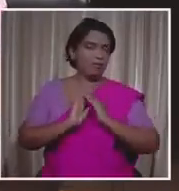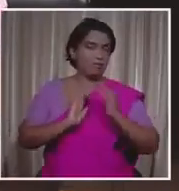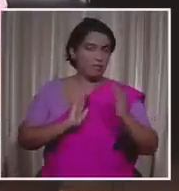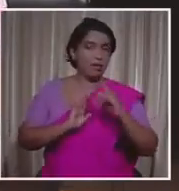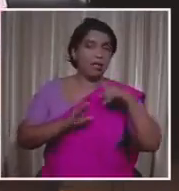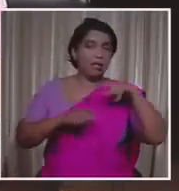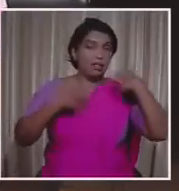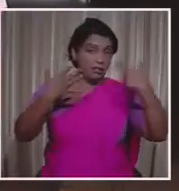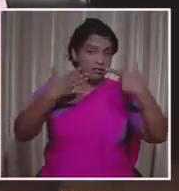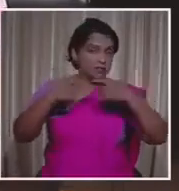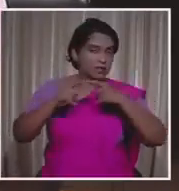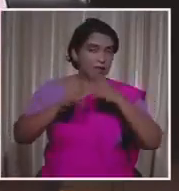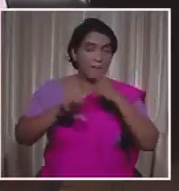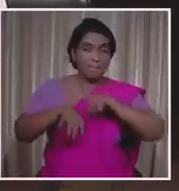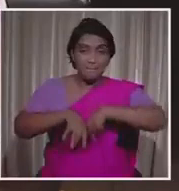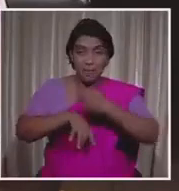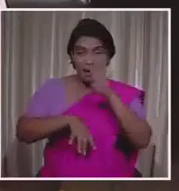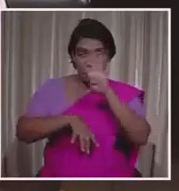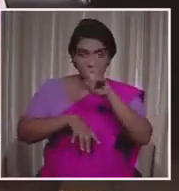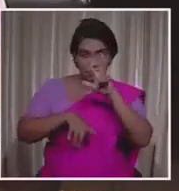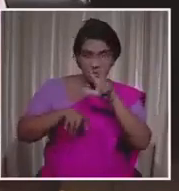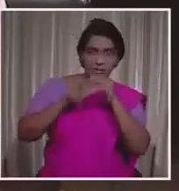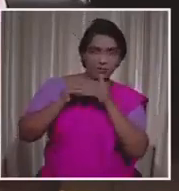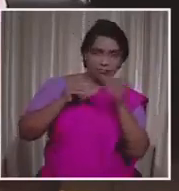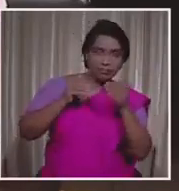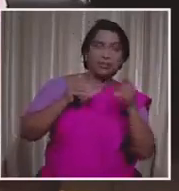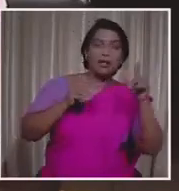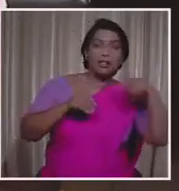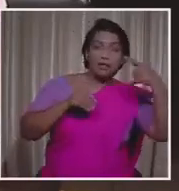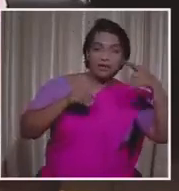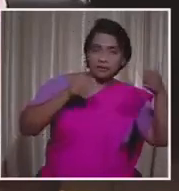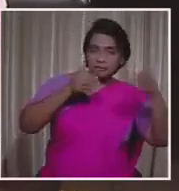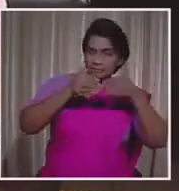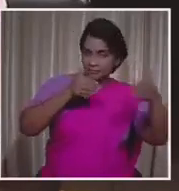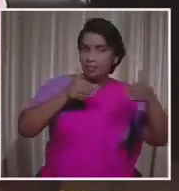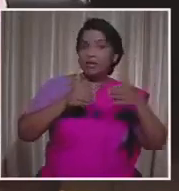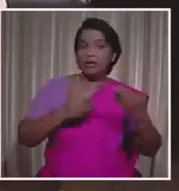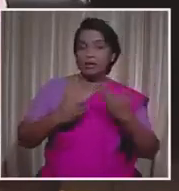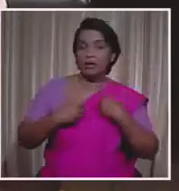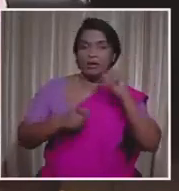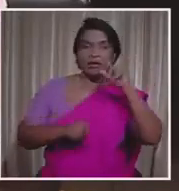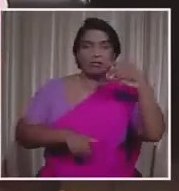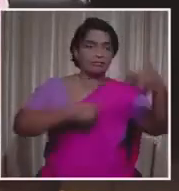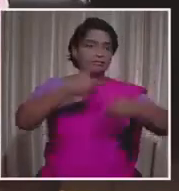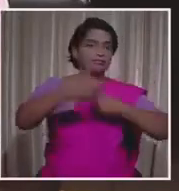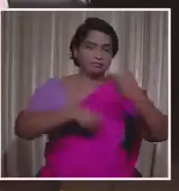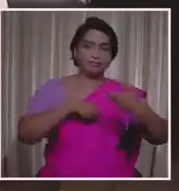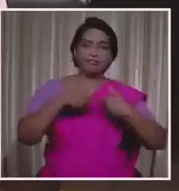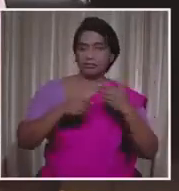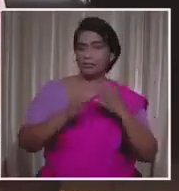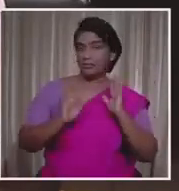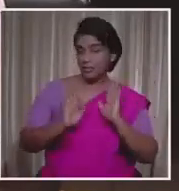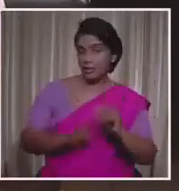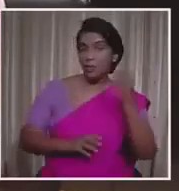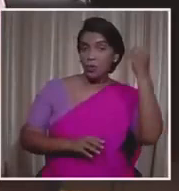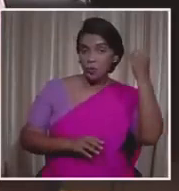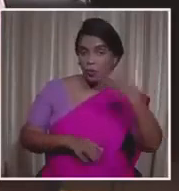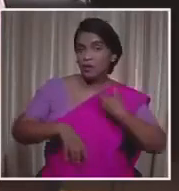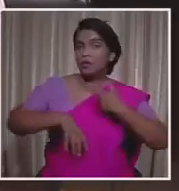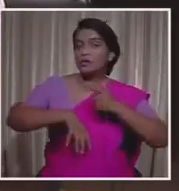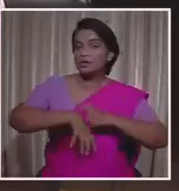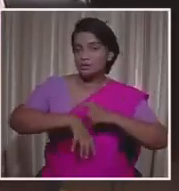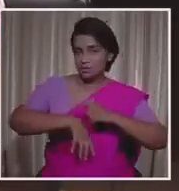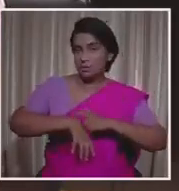දින 7කට පසු නොවන්නා වූ දිනයක මා විසින් නාම යෝජනා බාරගනු ලබන දිනයක් සහ